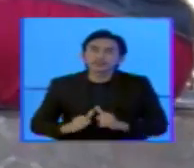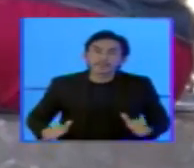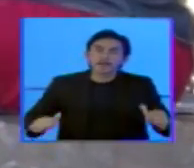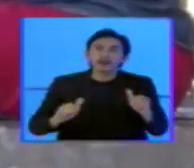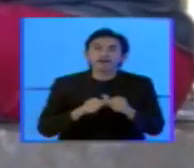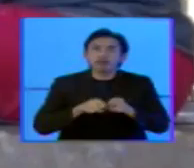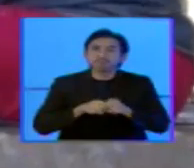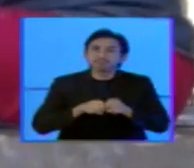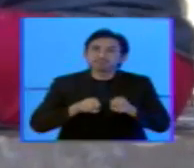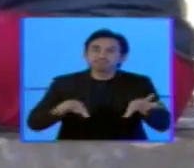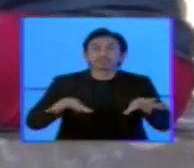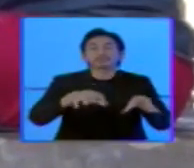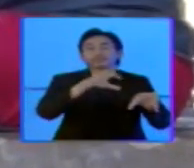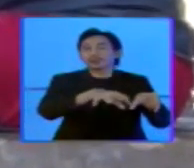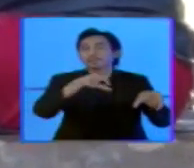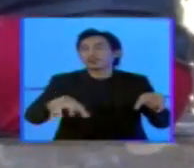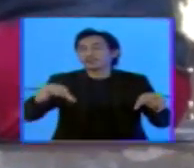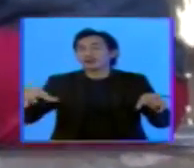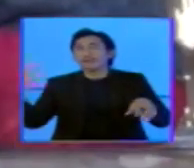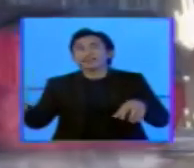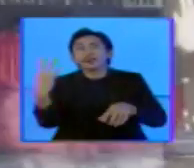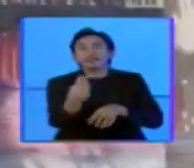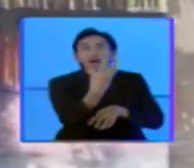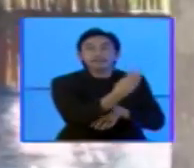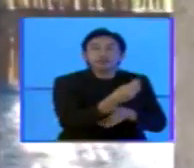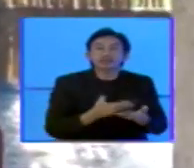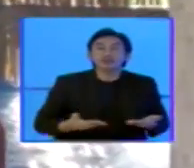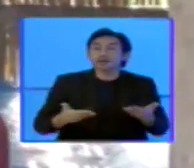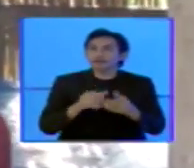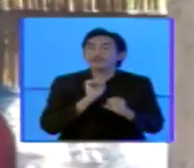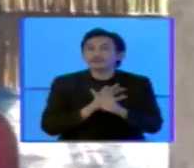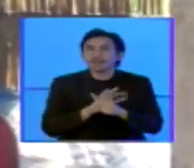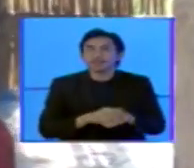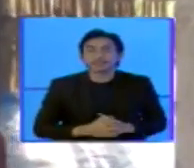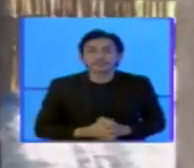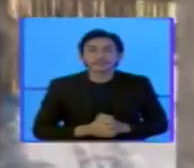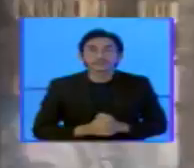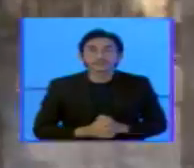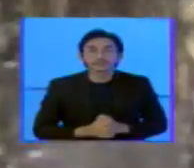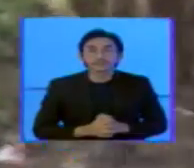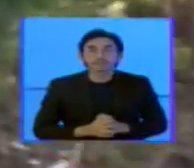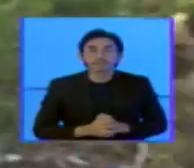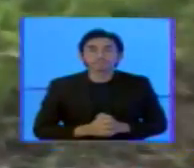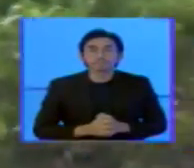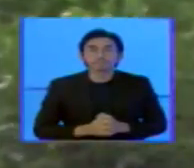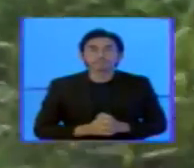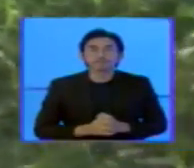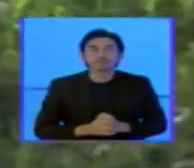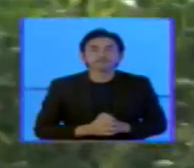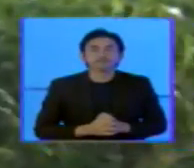terpencil, terutama di masa pandemi ini. Tim Liputan Kontributor iNews melaporkan.